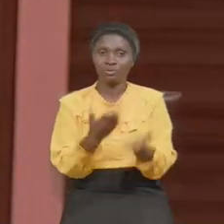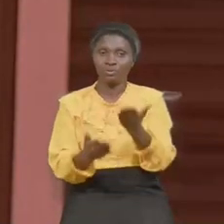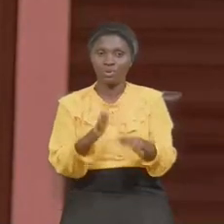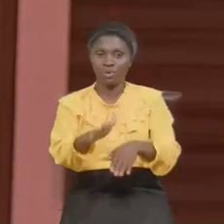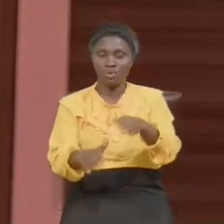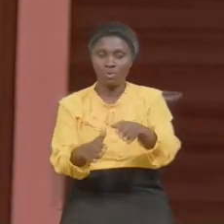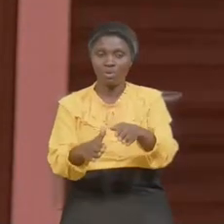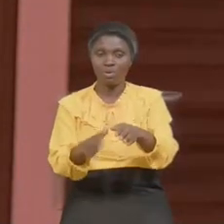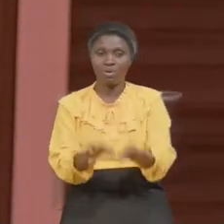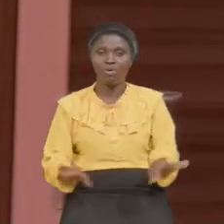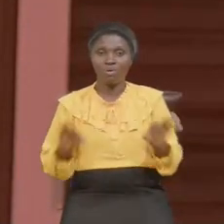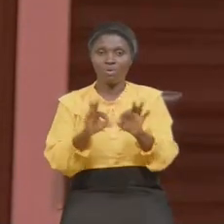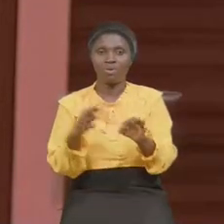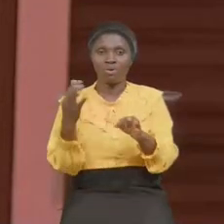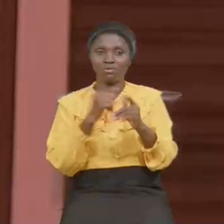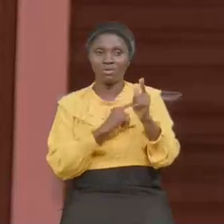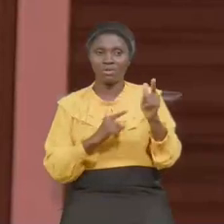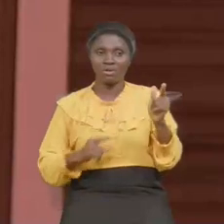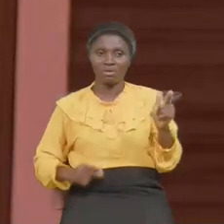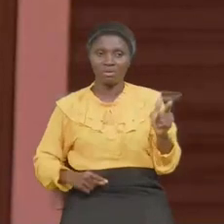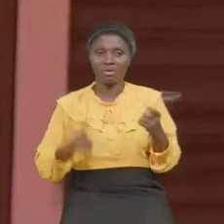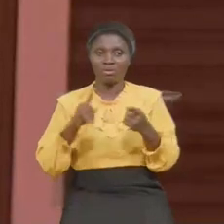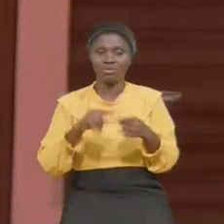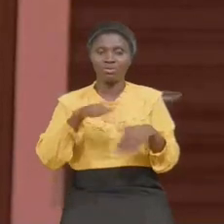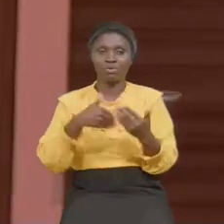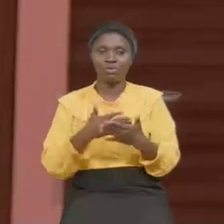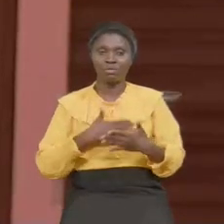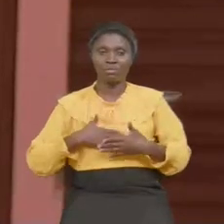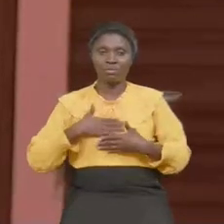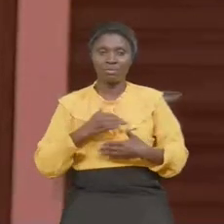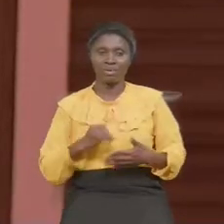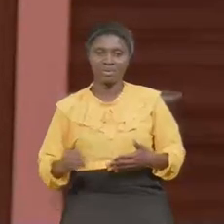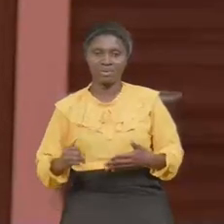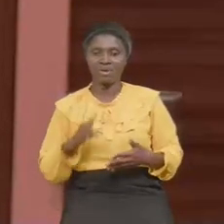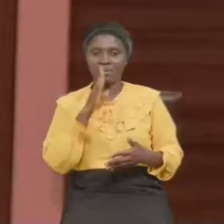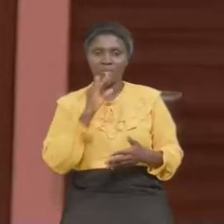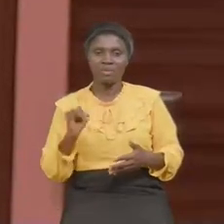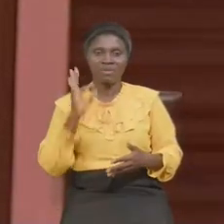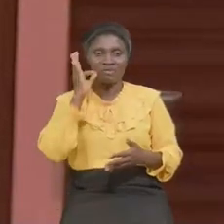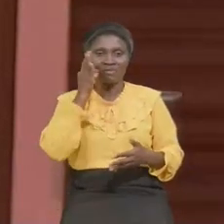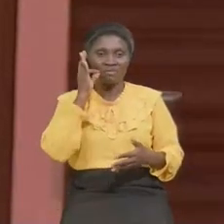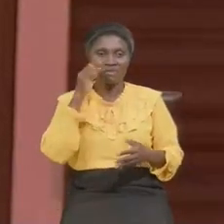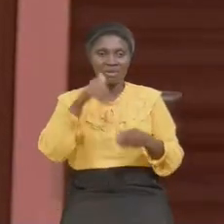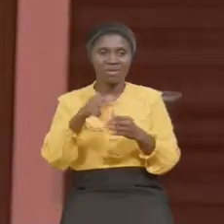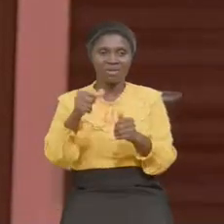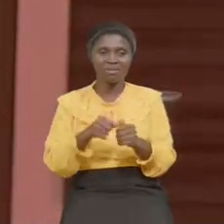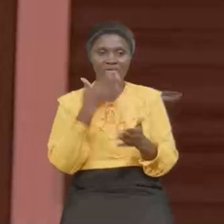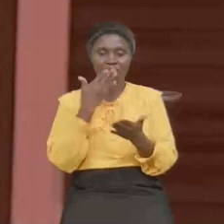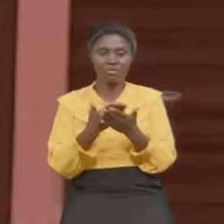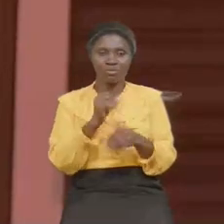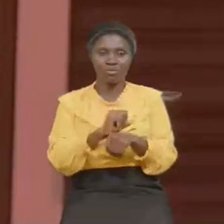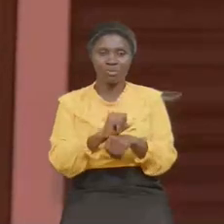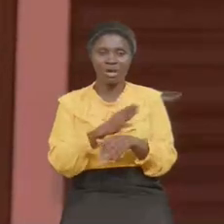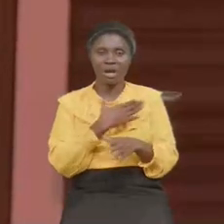du Seigneur et lui être entièrement agréable, portant des fruits en toutes sortes de bonnes œuvres et